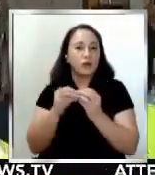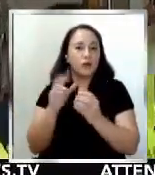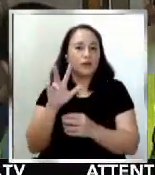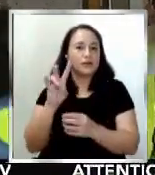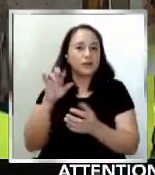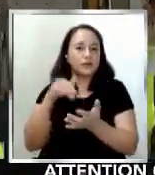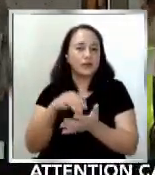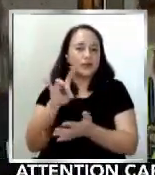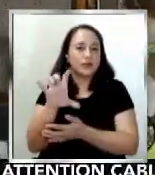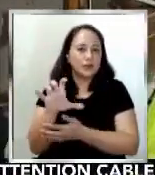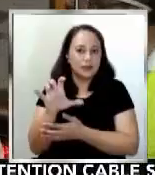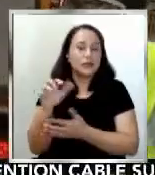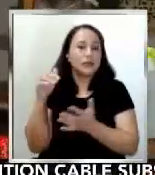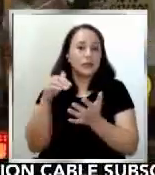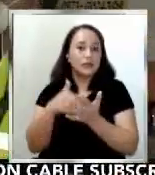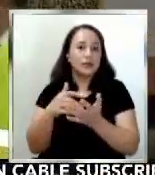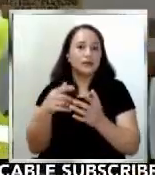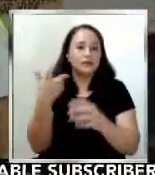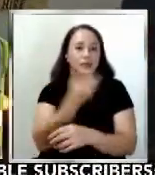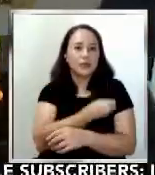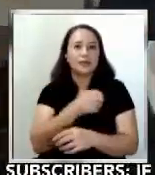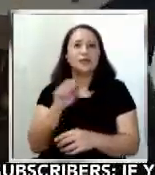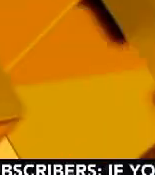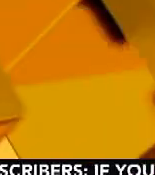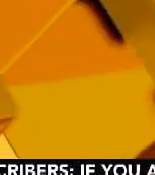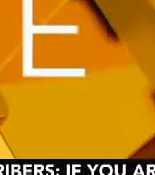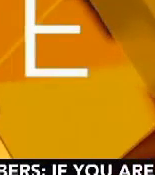37,800 doses ng bakunang Sputnik V.